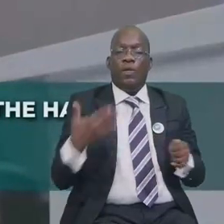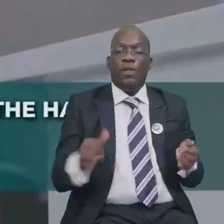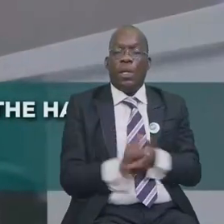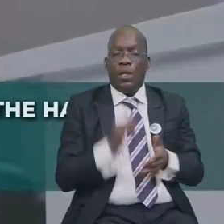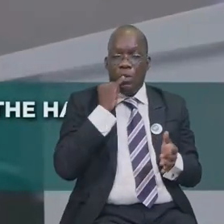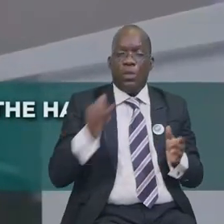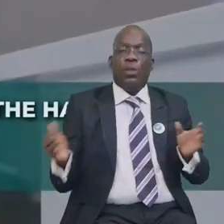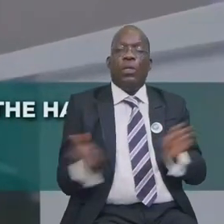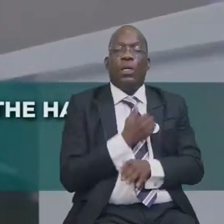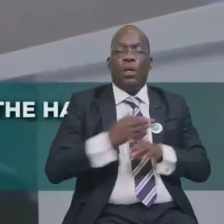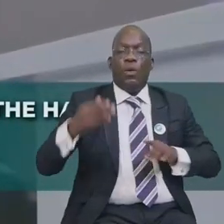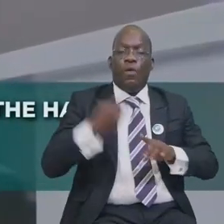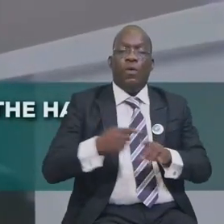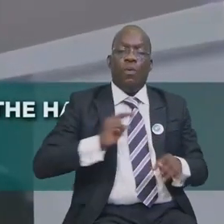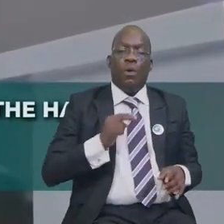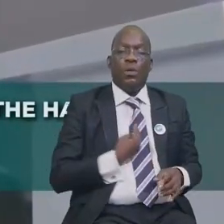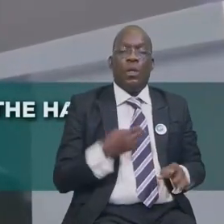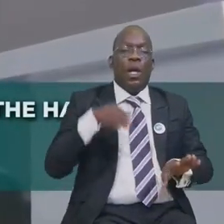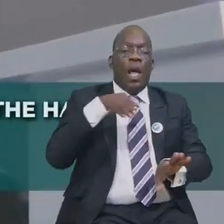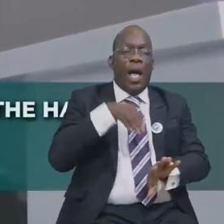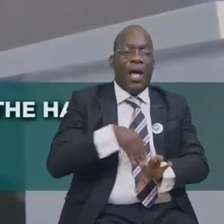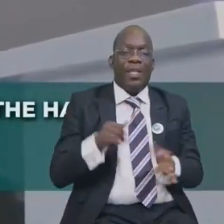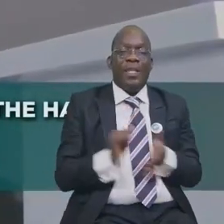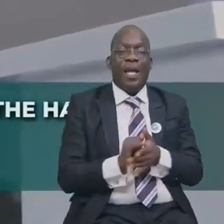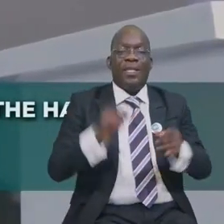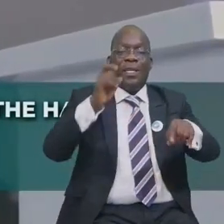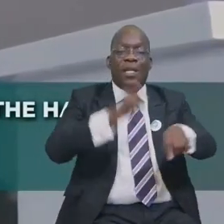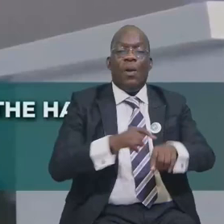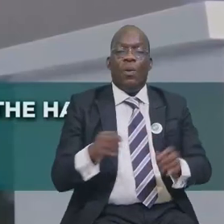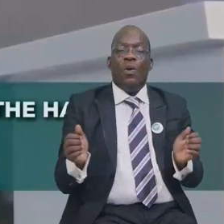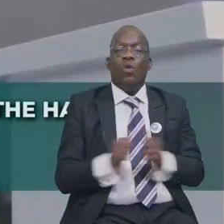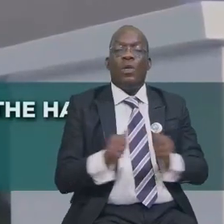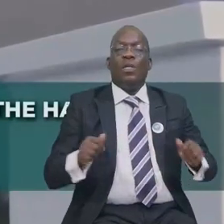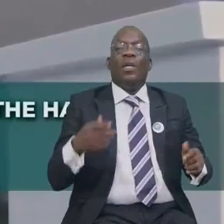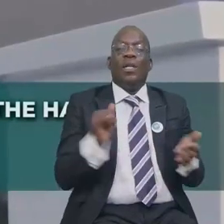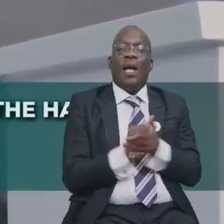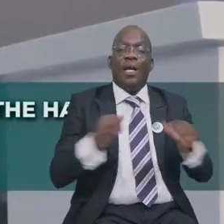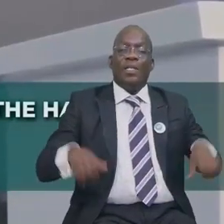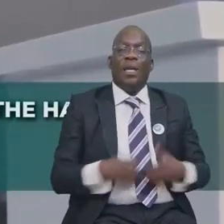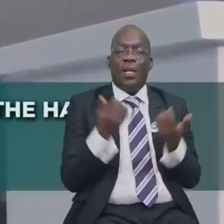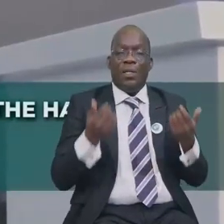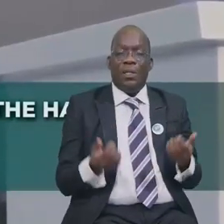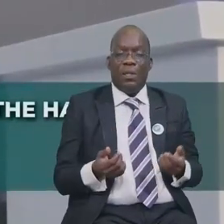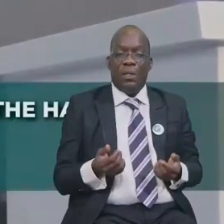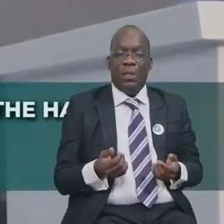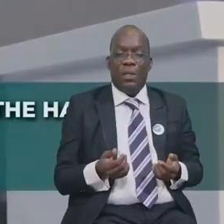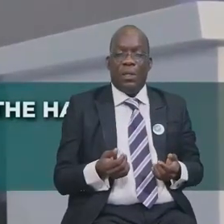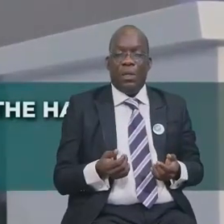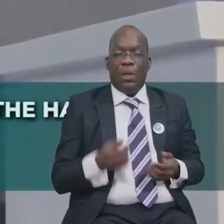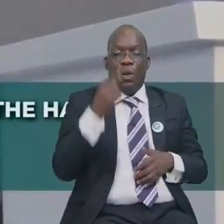pareil, dans un défi pareil, dans une difficulté pareille, qu'est-ce que toi tu aurais fait?